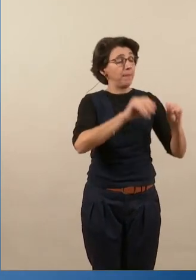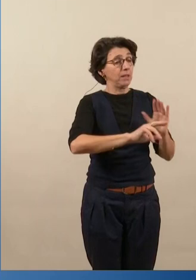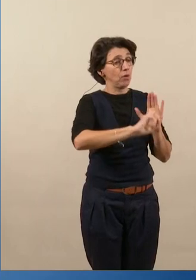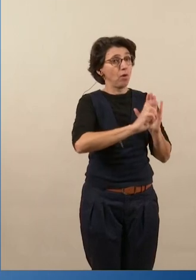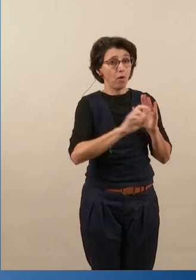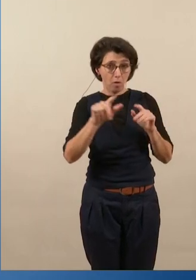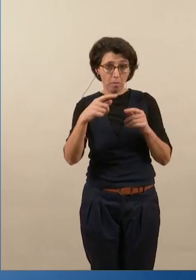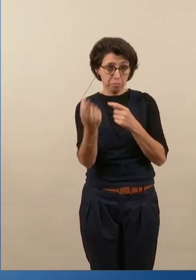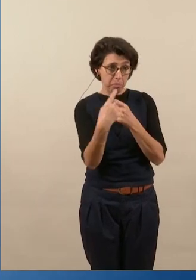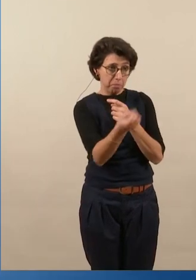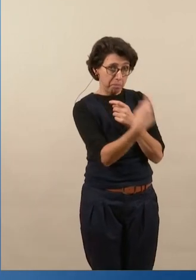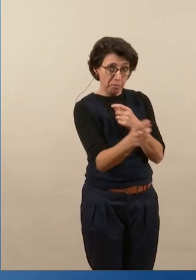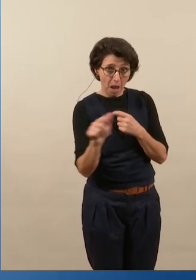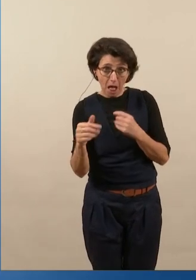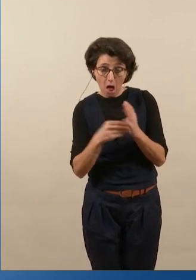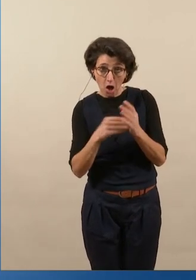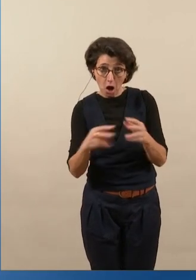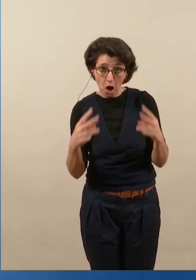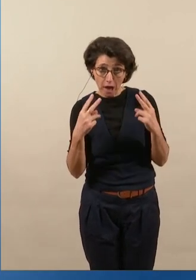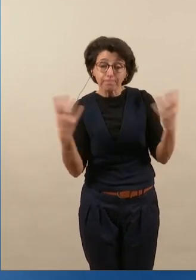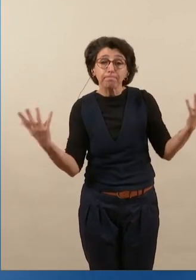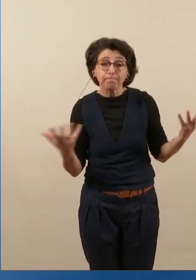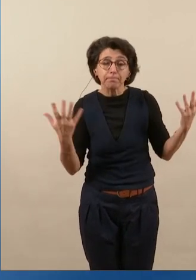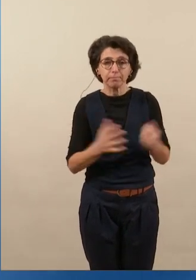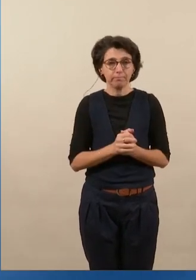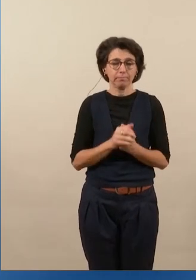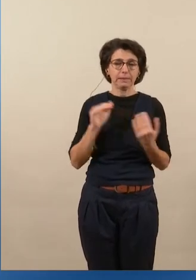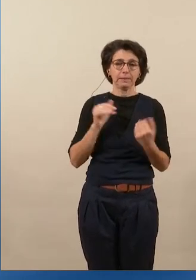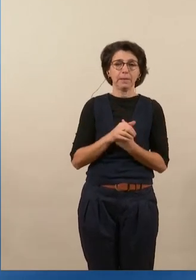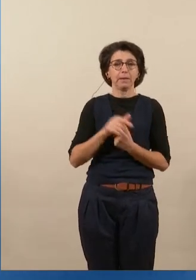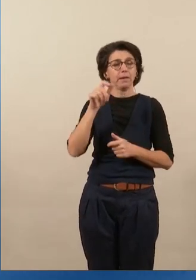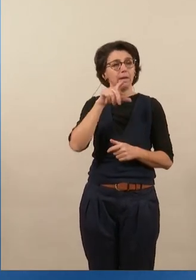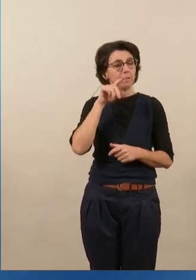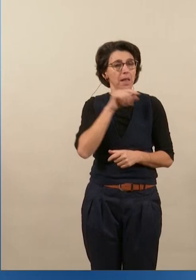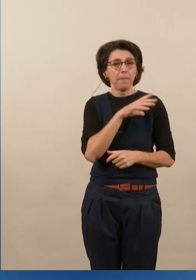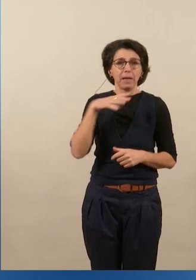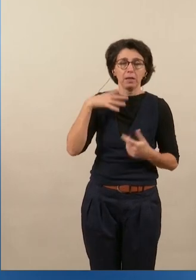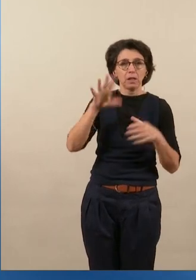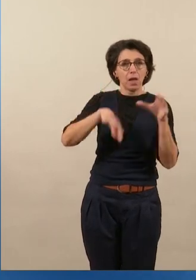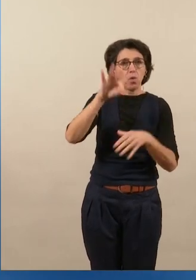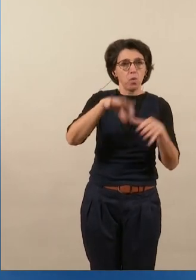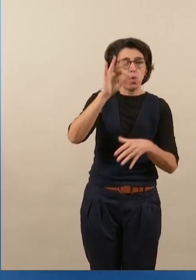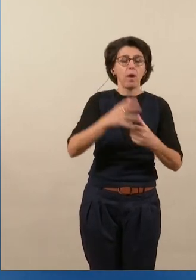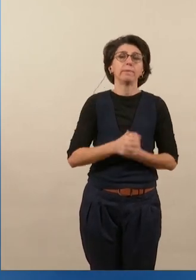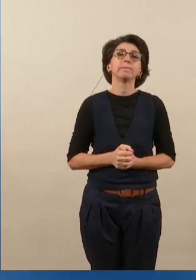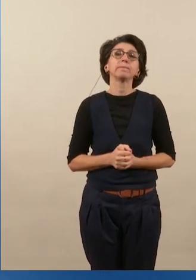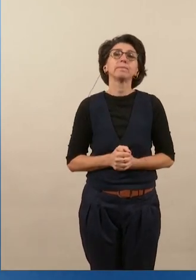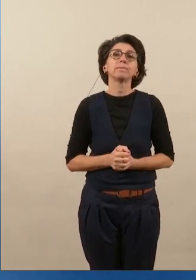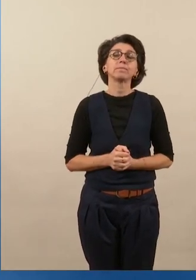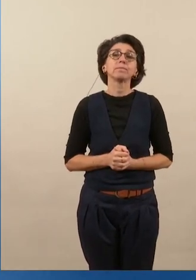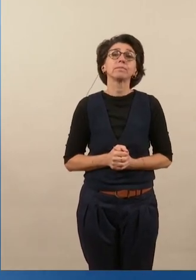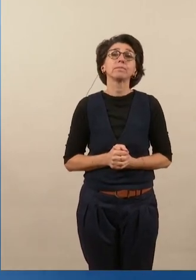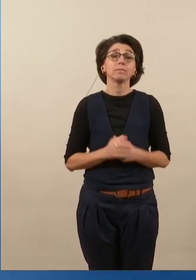écrans Mesdames et Messieurs les élus notre groupe n'interviendra pas sur le rapport d'orientation